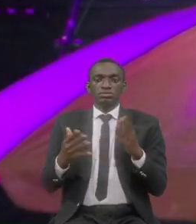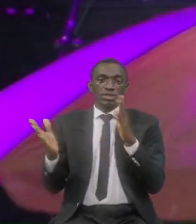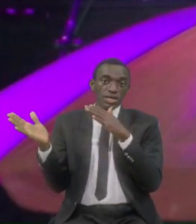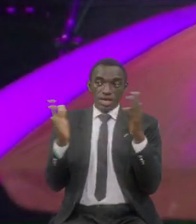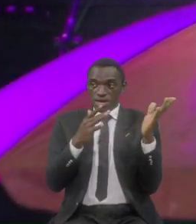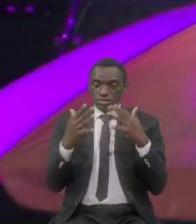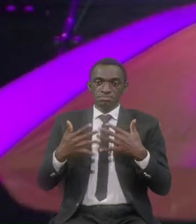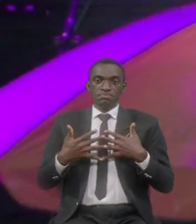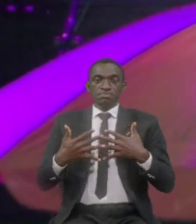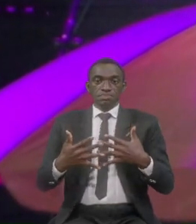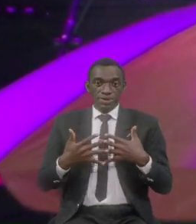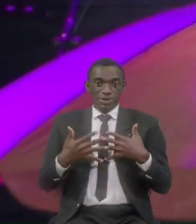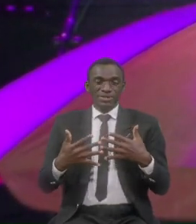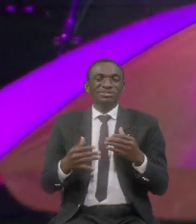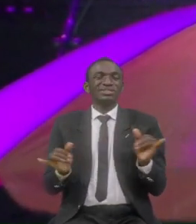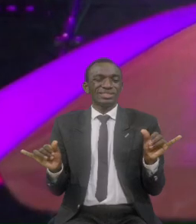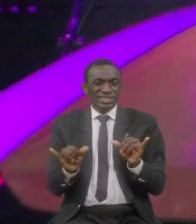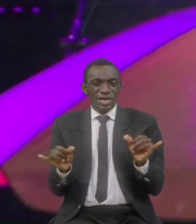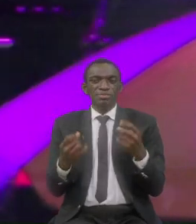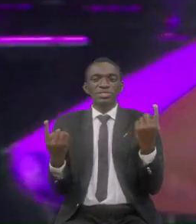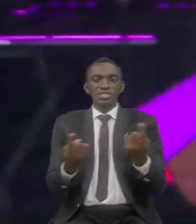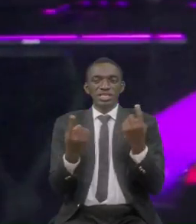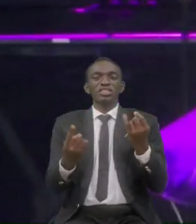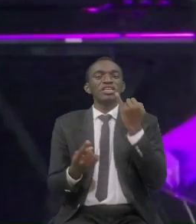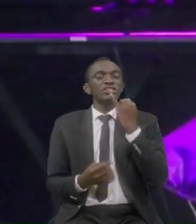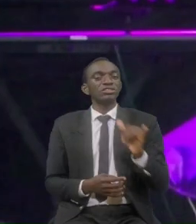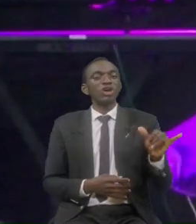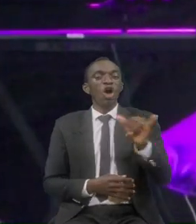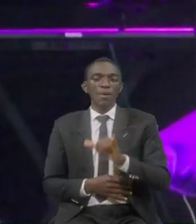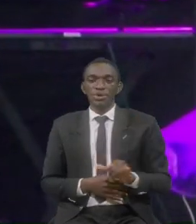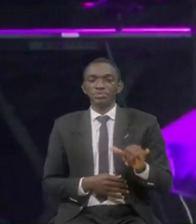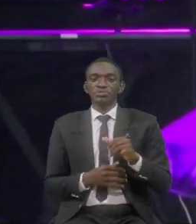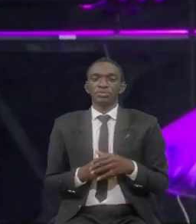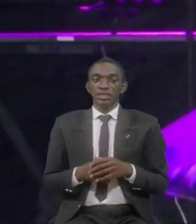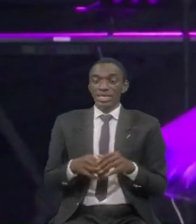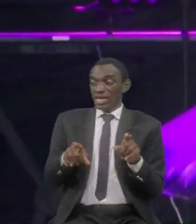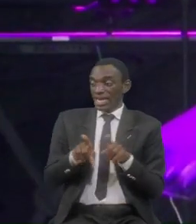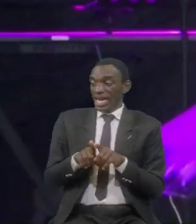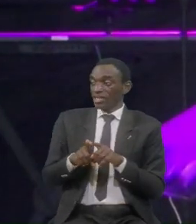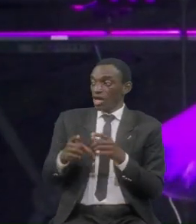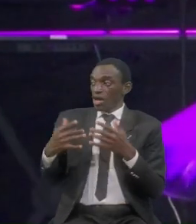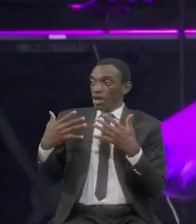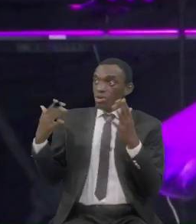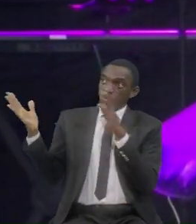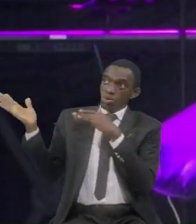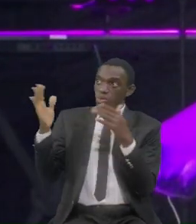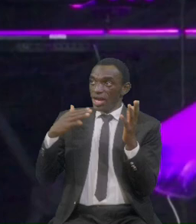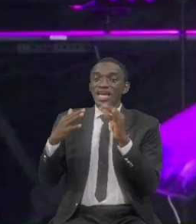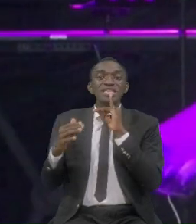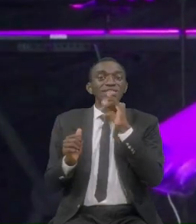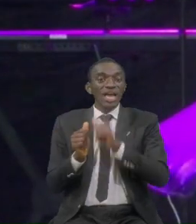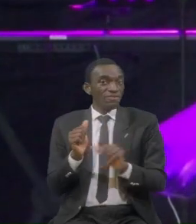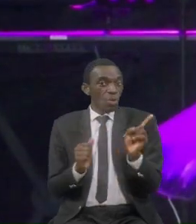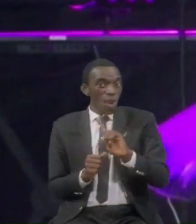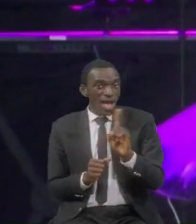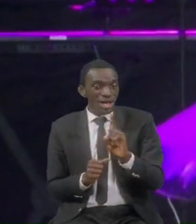gilanghap ng hangin o gamua parias ra. As the air is universal, sin is universal. Susama